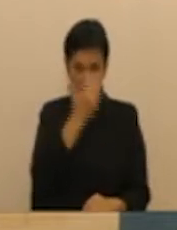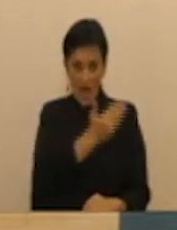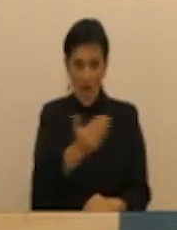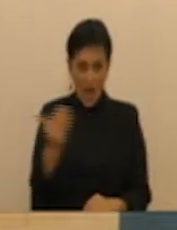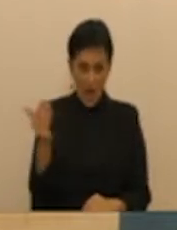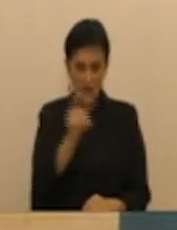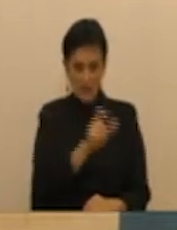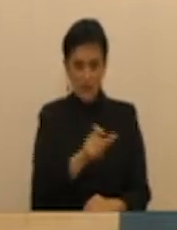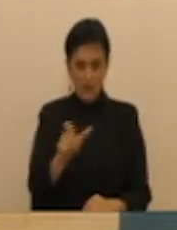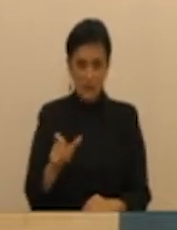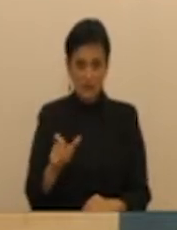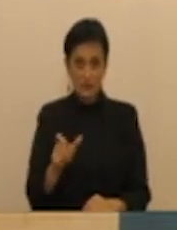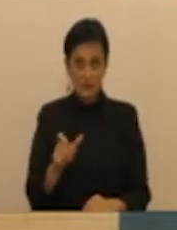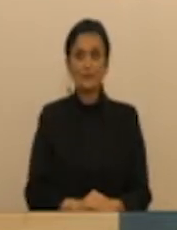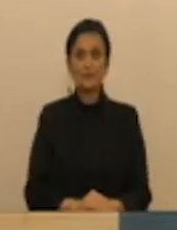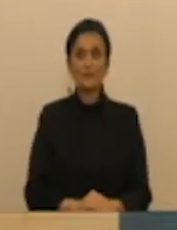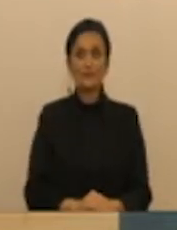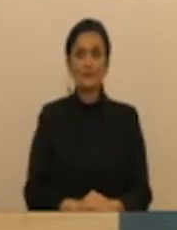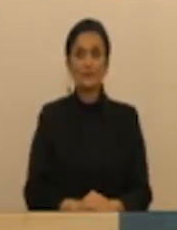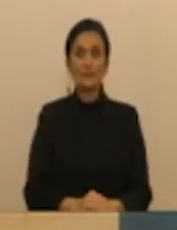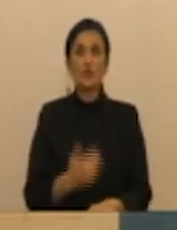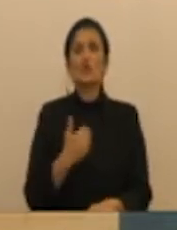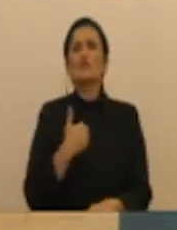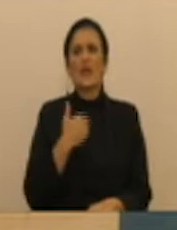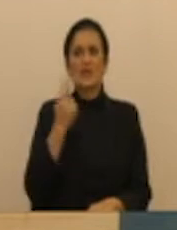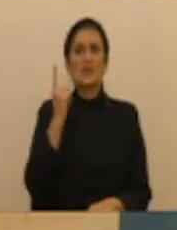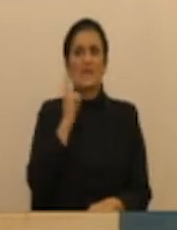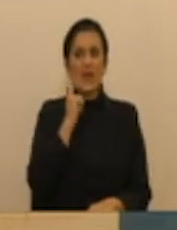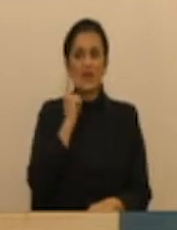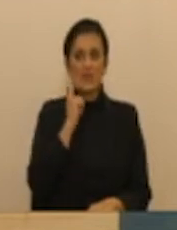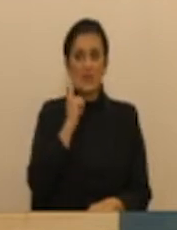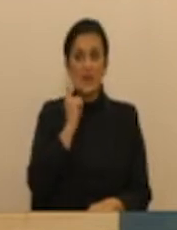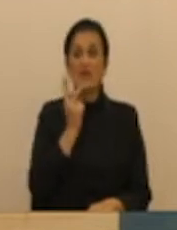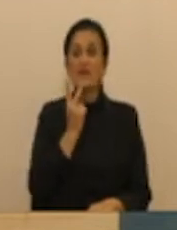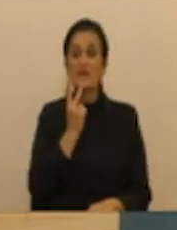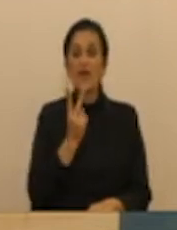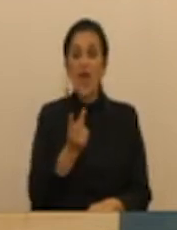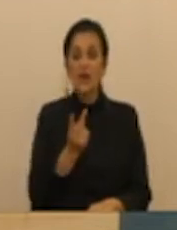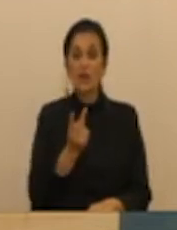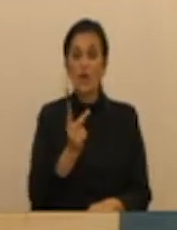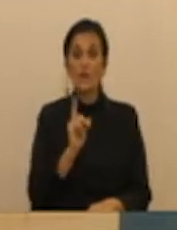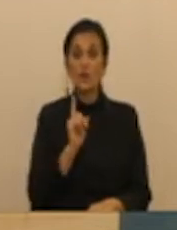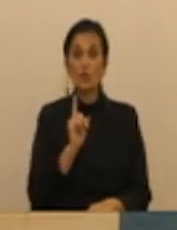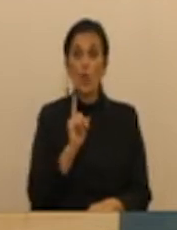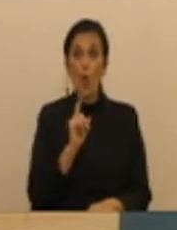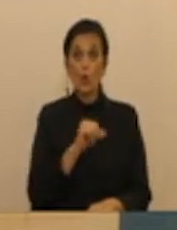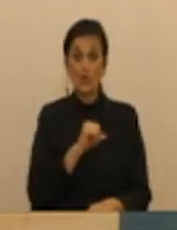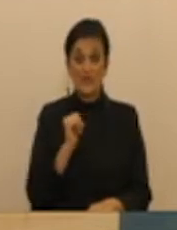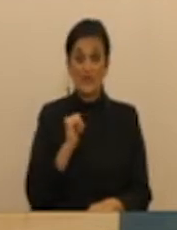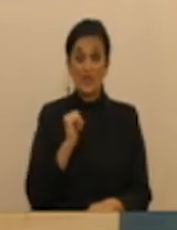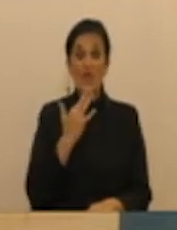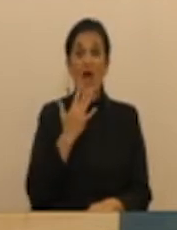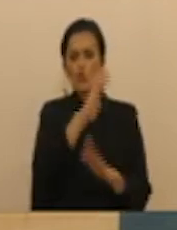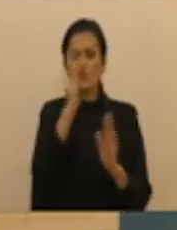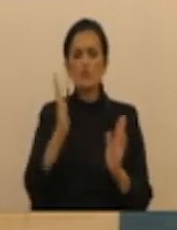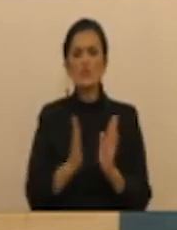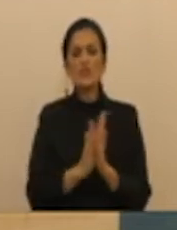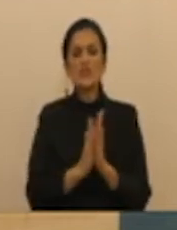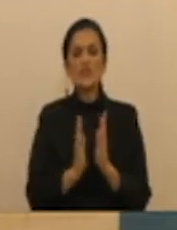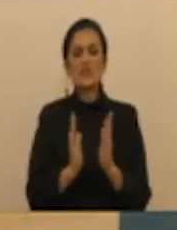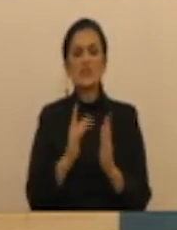ხალხი. აი ამით ჩვენ გესმის და ვხედავთ, რომ თვით ევროპელებიც არ არიან